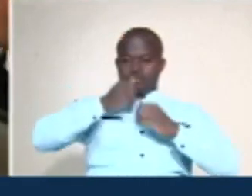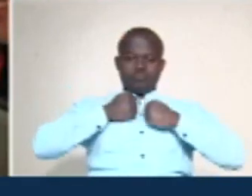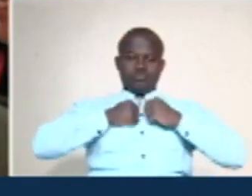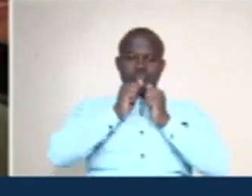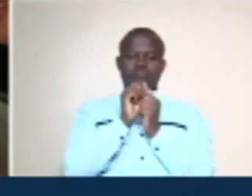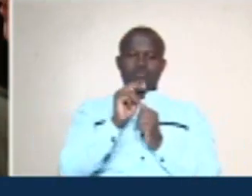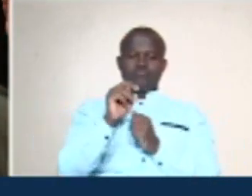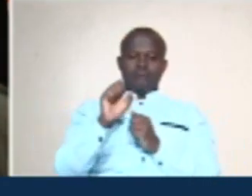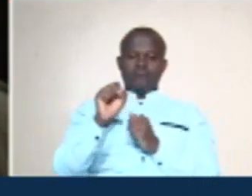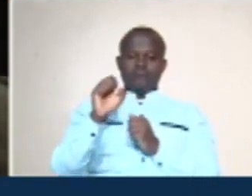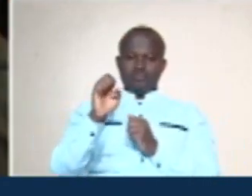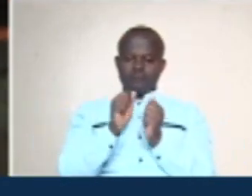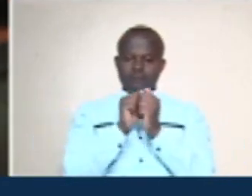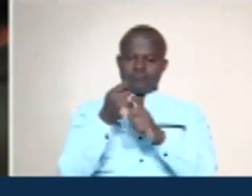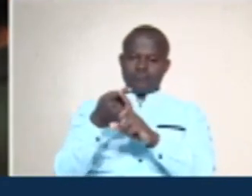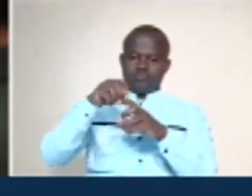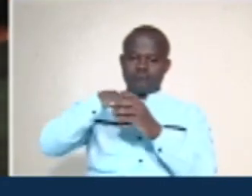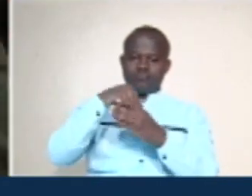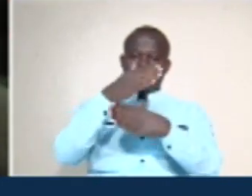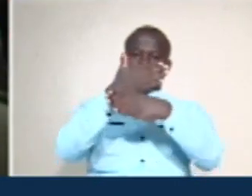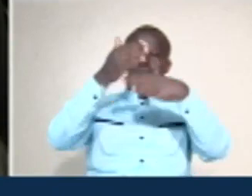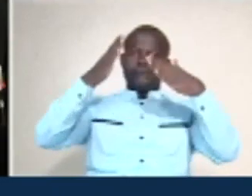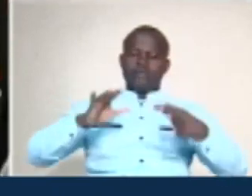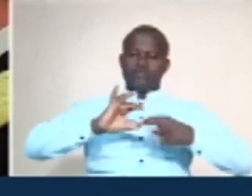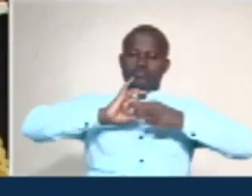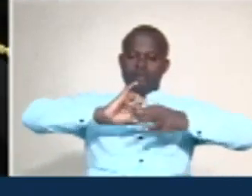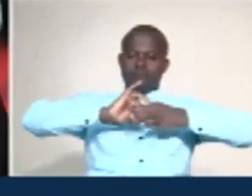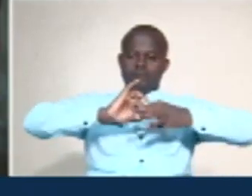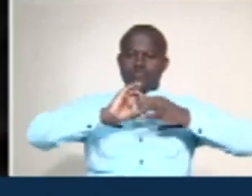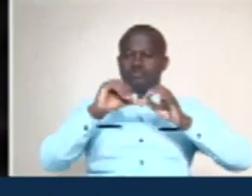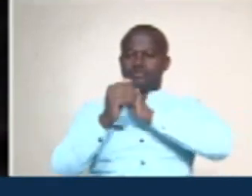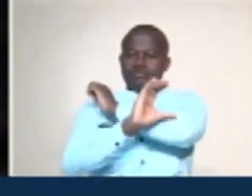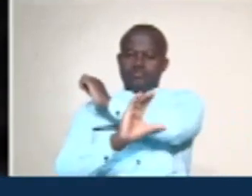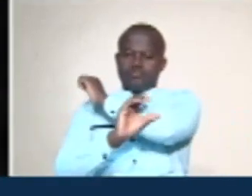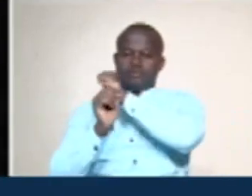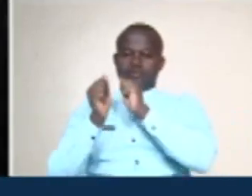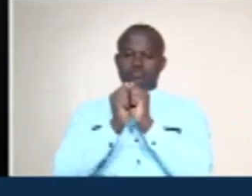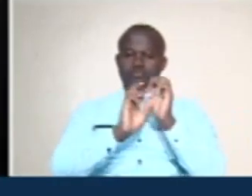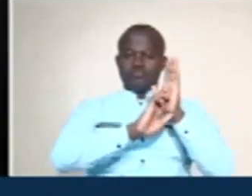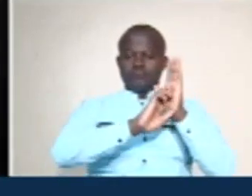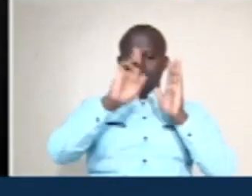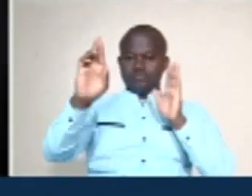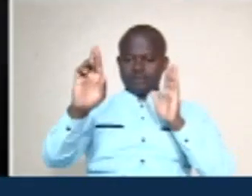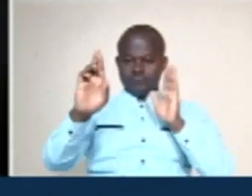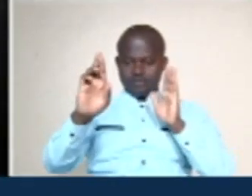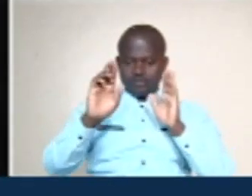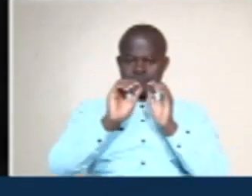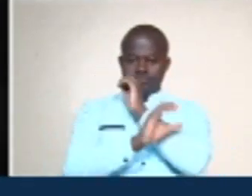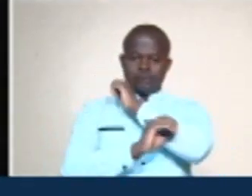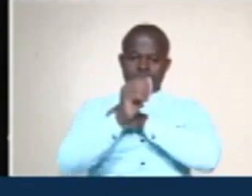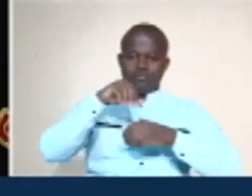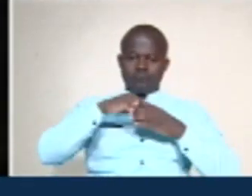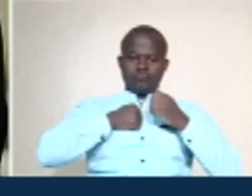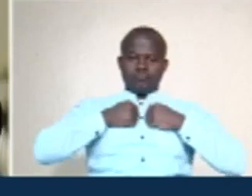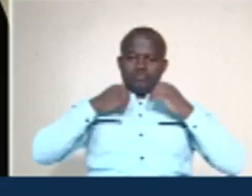na NSS hamwe n'abaturutse muri Minisiteri y'Ububanyi n'Amahanga hamwe n'abambasaderi bahagarariye ibihugu byabo hano mu